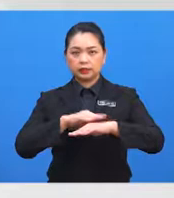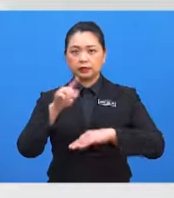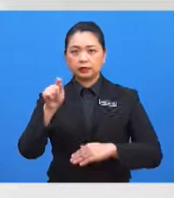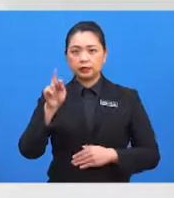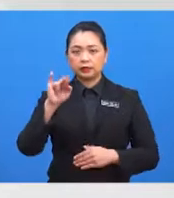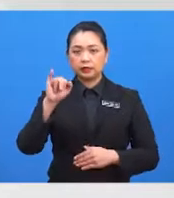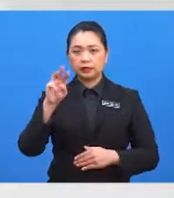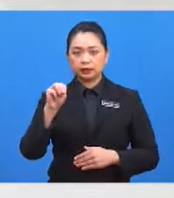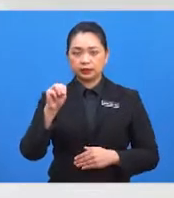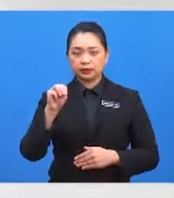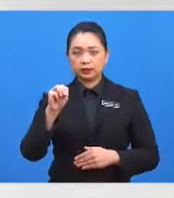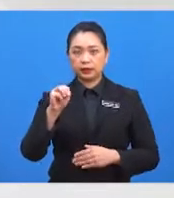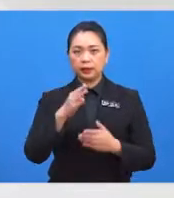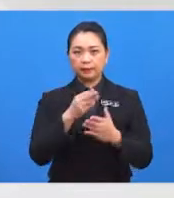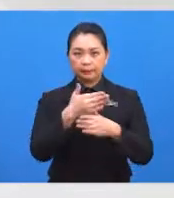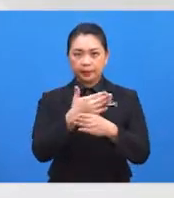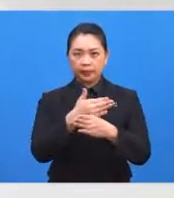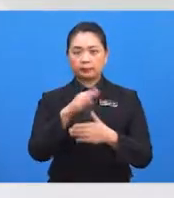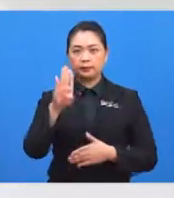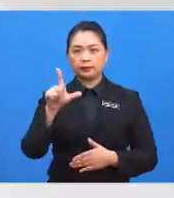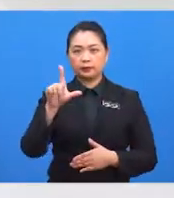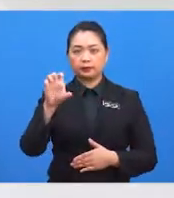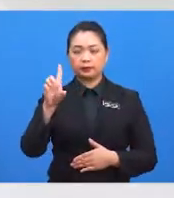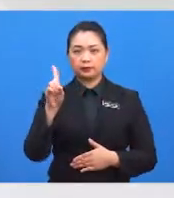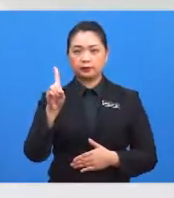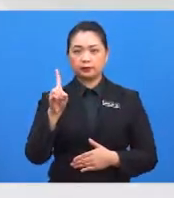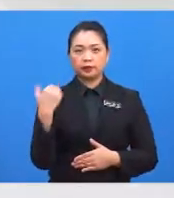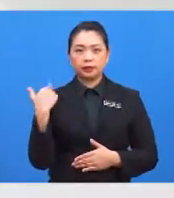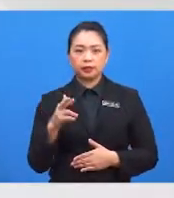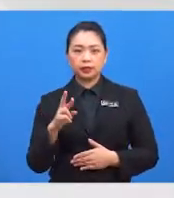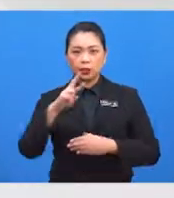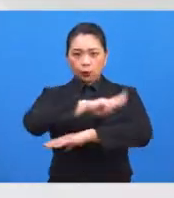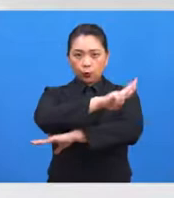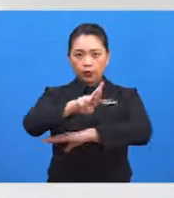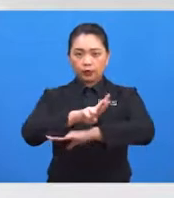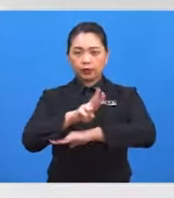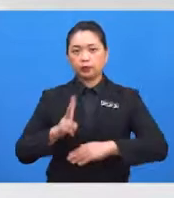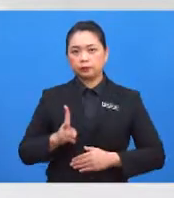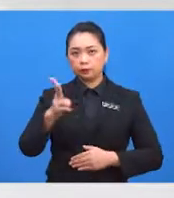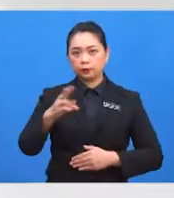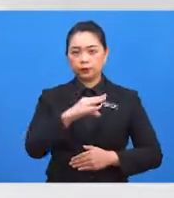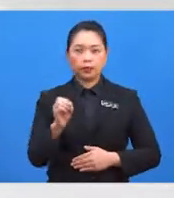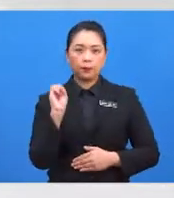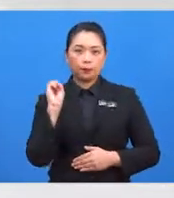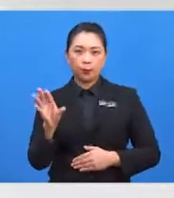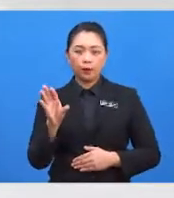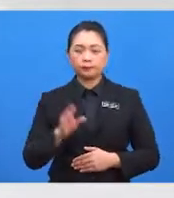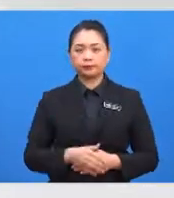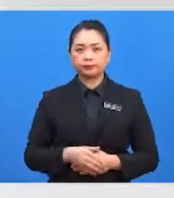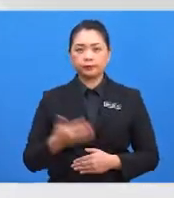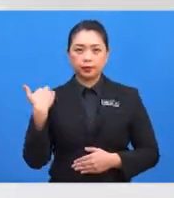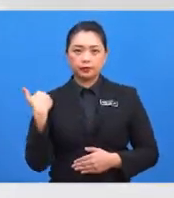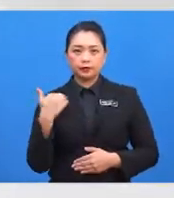bleak merupakan ruangan yang akan dipotong dan dibuang. Garisan bleak ini adalah